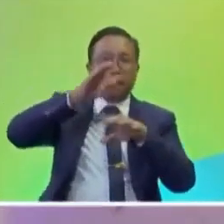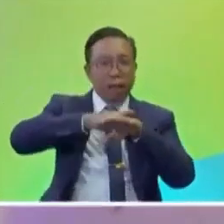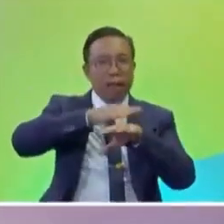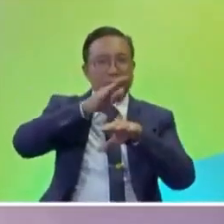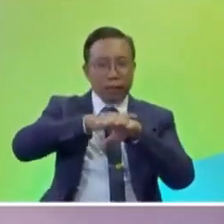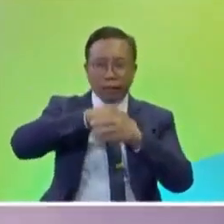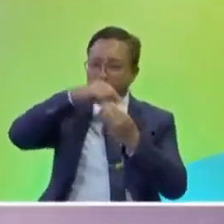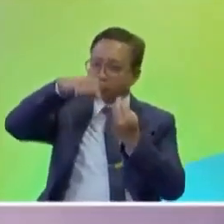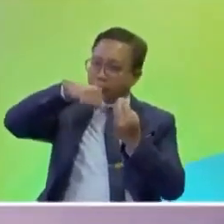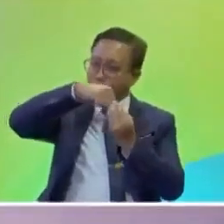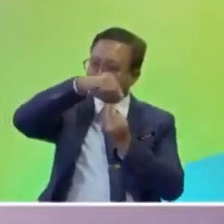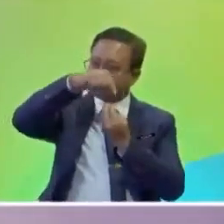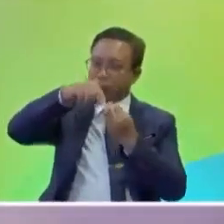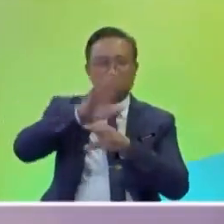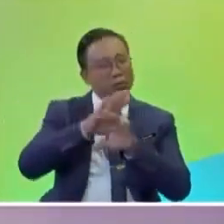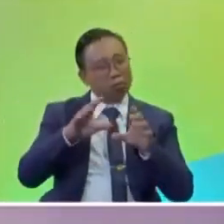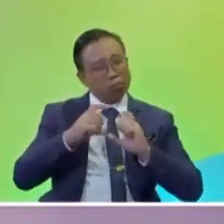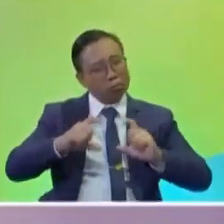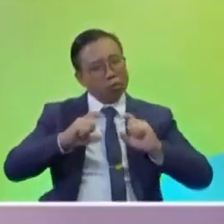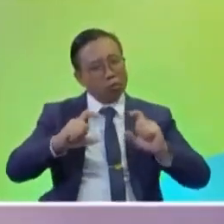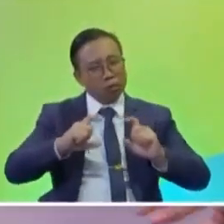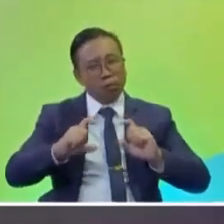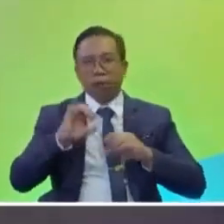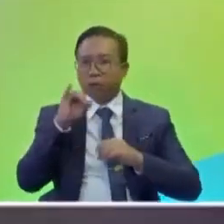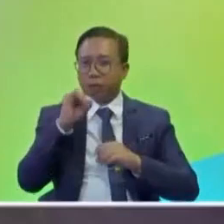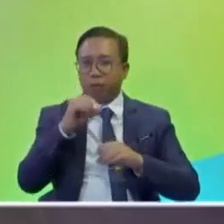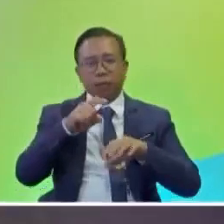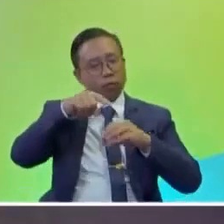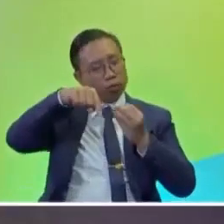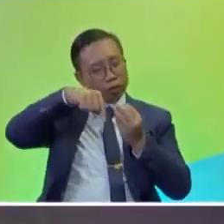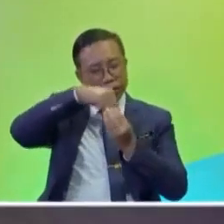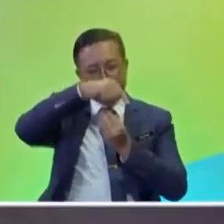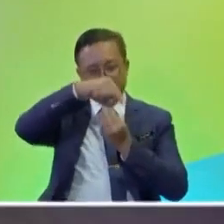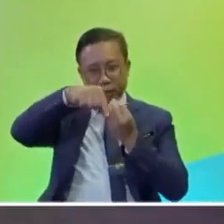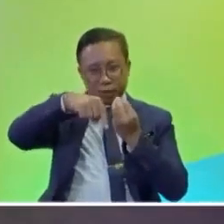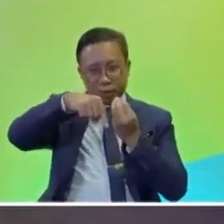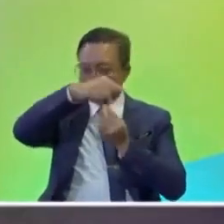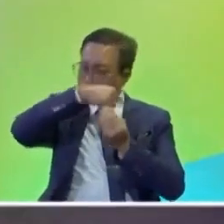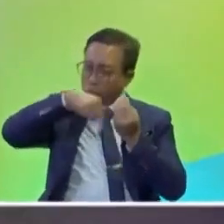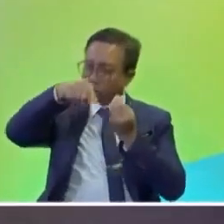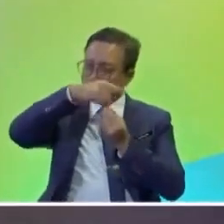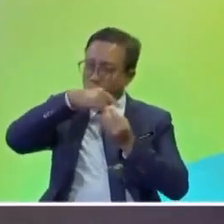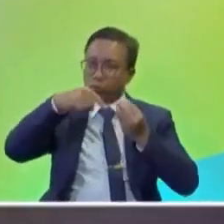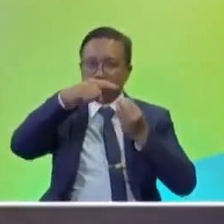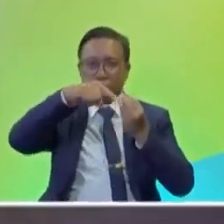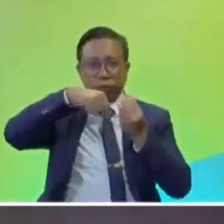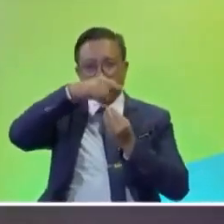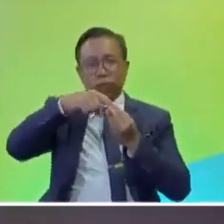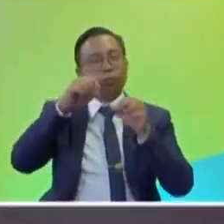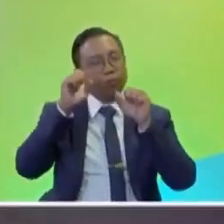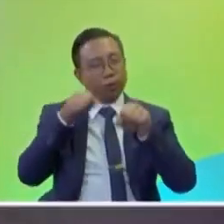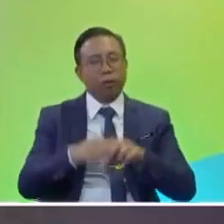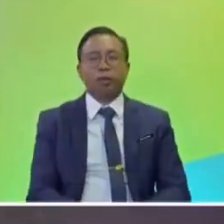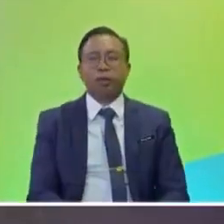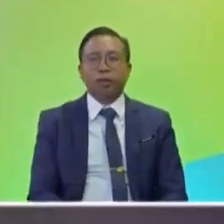Jangan kopoh, nanti jatuh. Pusing balik. Tak kisah pusing macam mana pergerakan. Sebab saya tahu anak murid saya